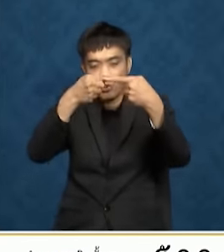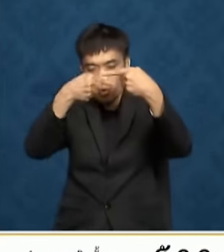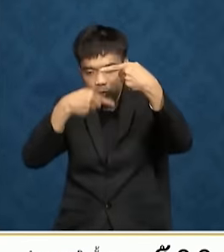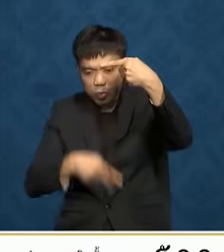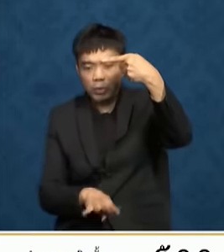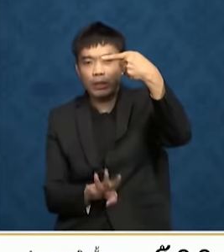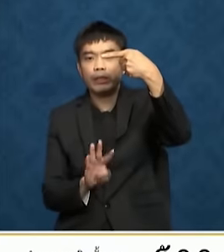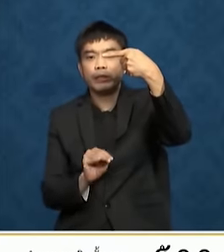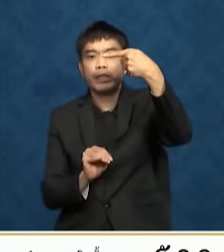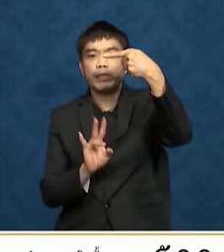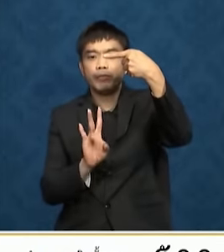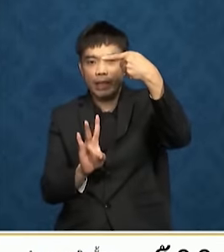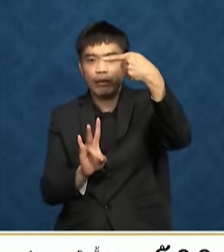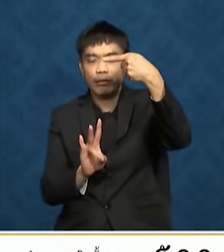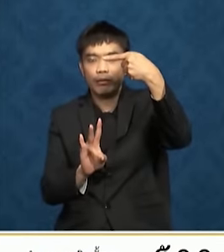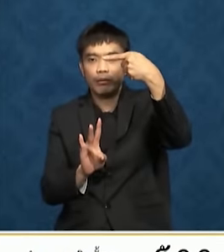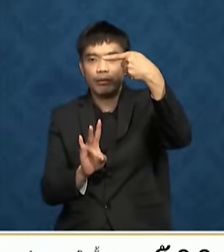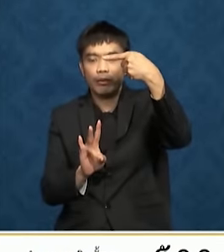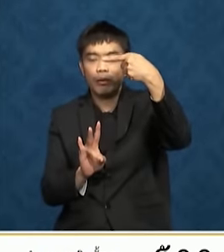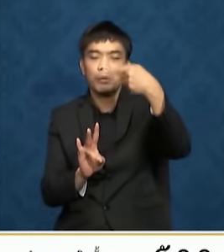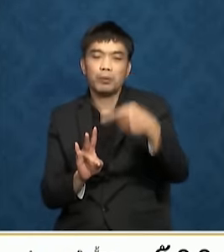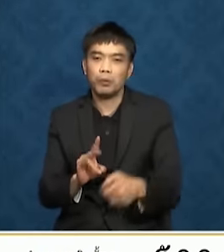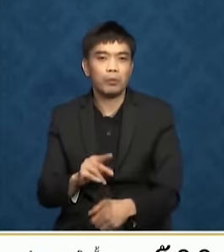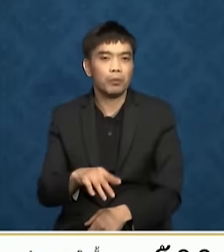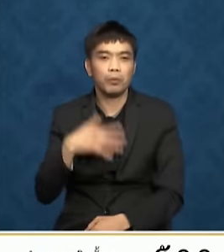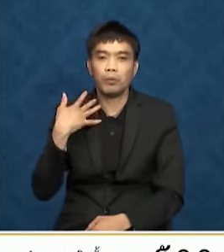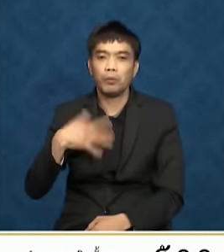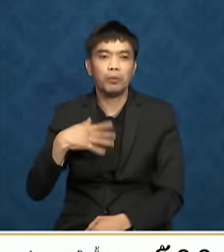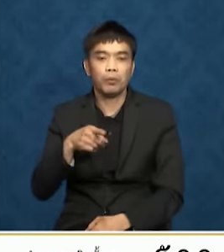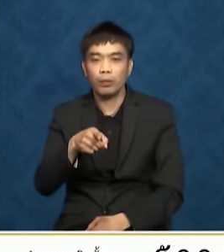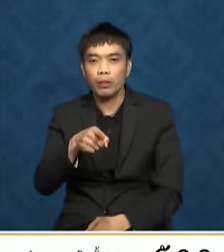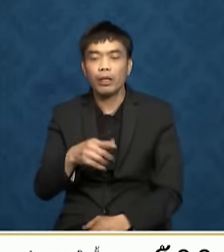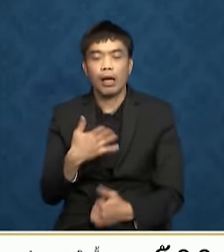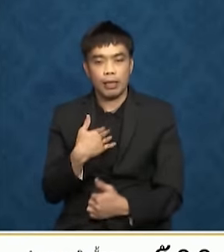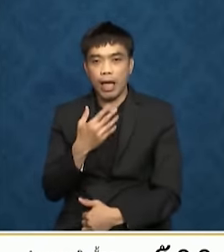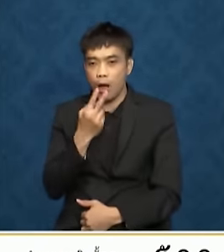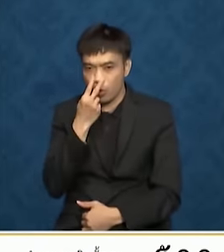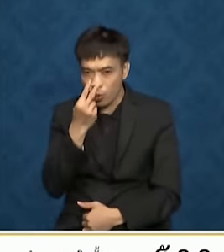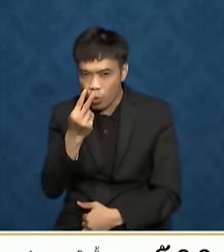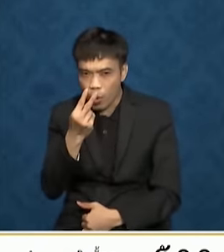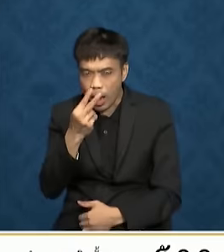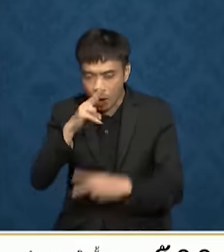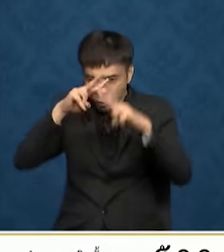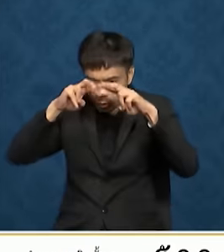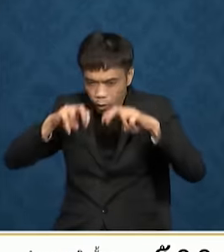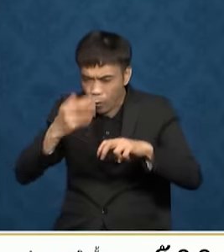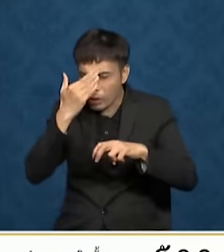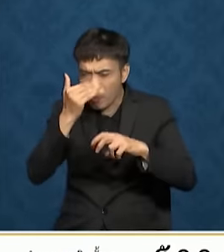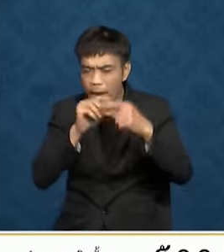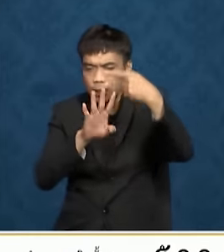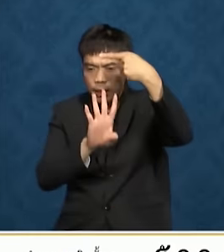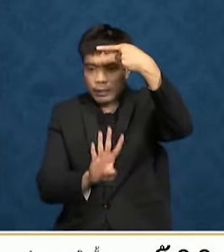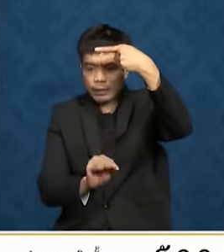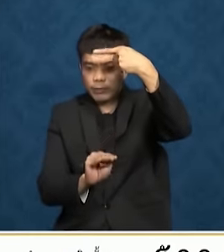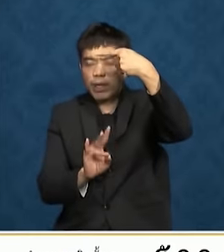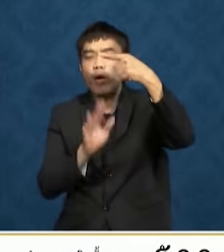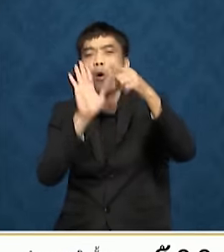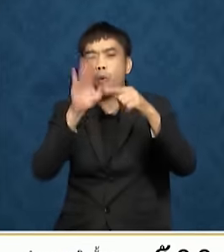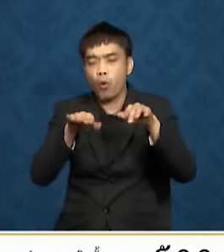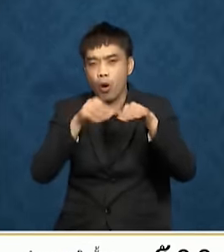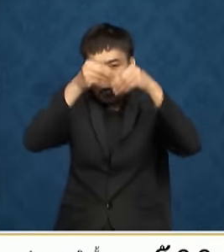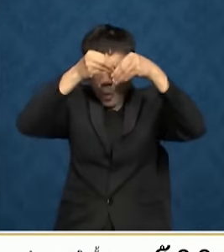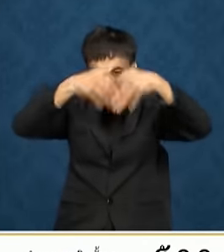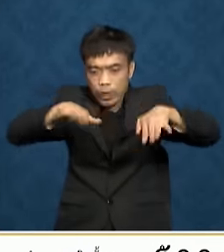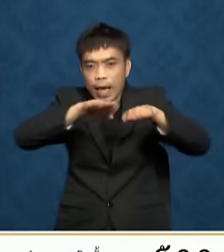อันดับ47ซึ่งตรงนี้เนี่ยผมไปศึกษาดูแล้วเขาเขียนไว้เลยว่ามันอยู่ที่โครงสร้างพื้นฐานในการท่องเที่ยว